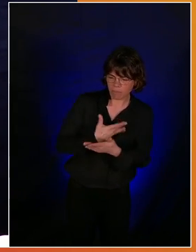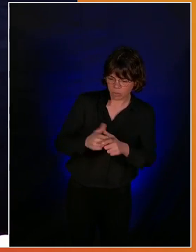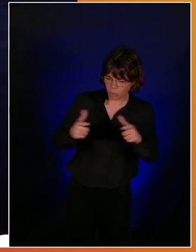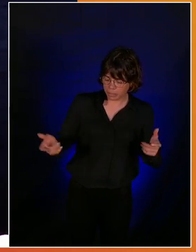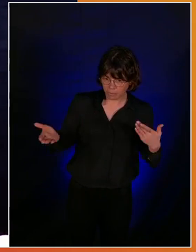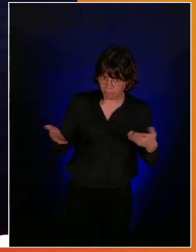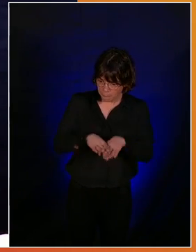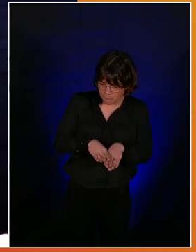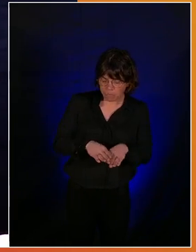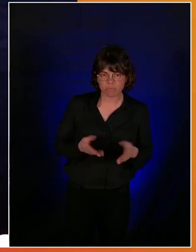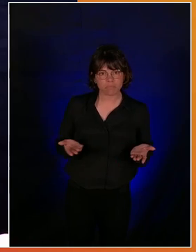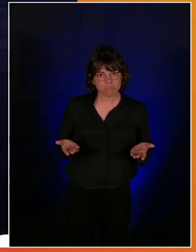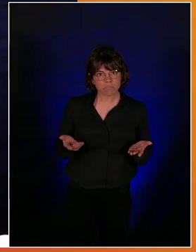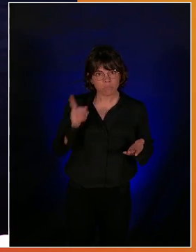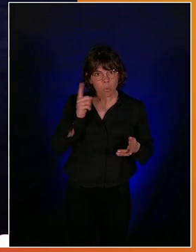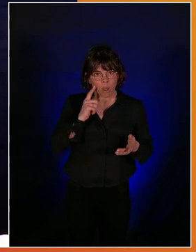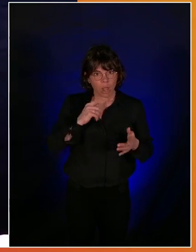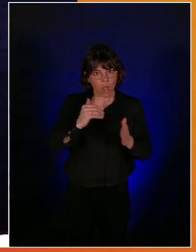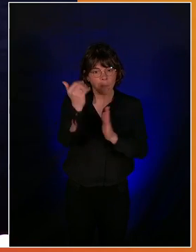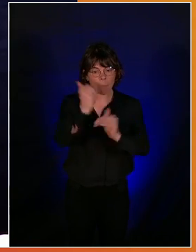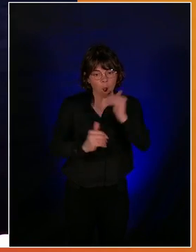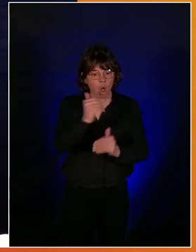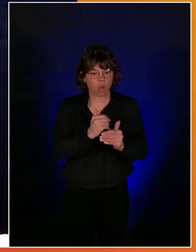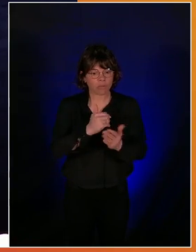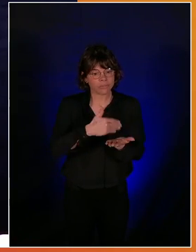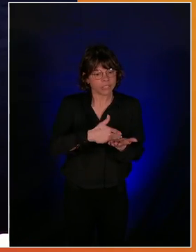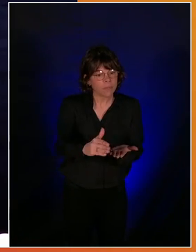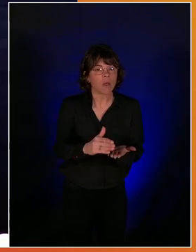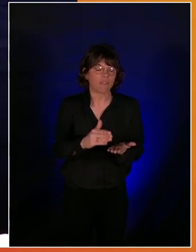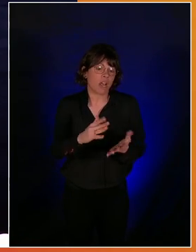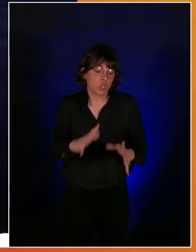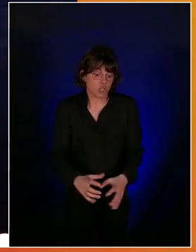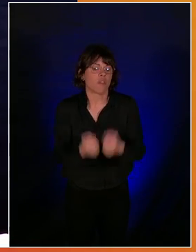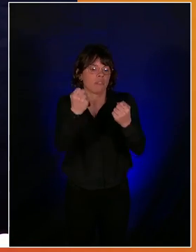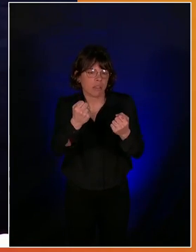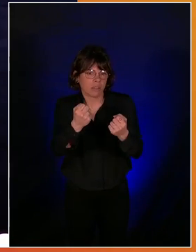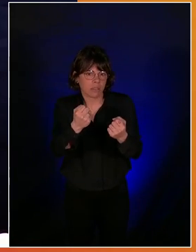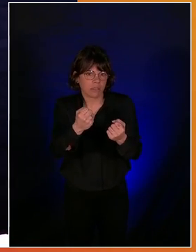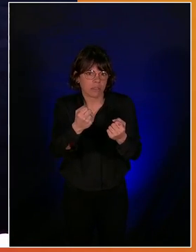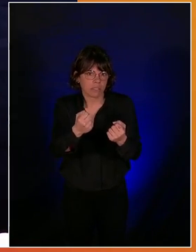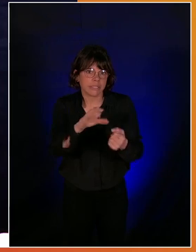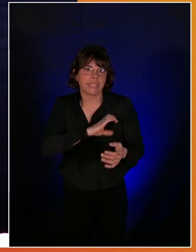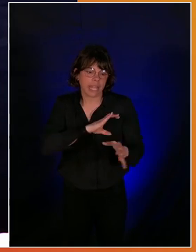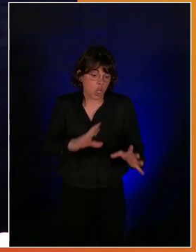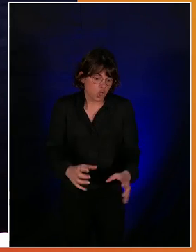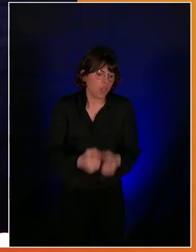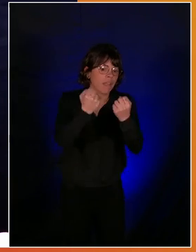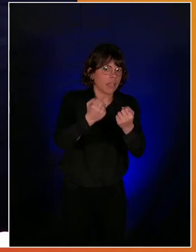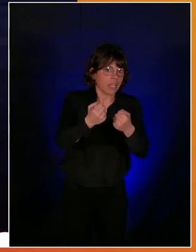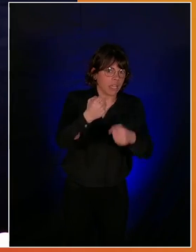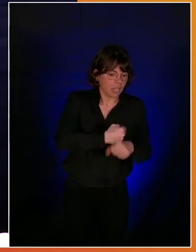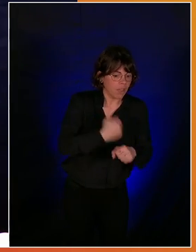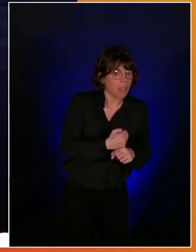entreprise un un plan de licenciement enfin un plan de sauvegarde de l'emploi comme il l'appelle sauvegarde les emplois en fermant des usines